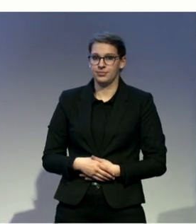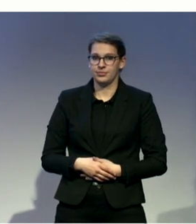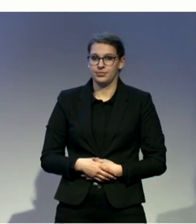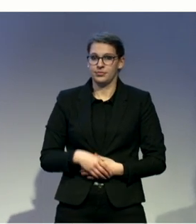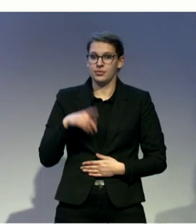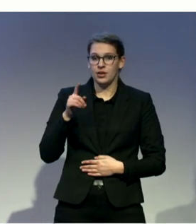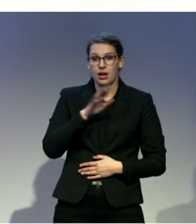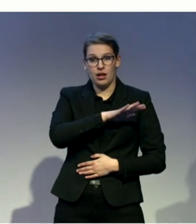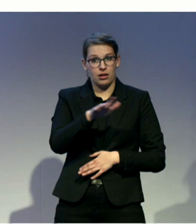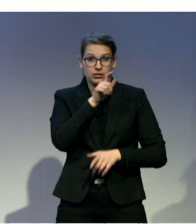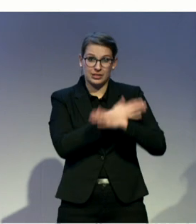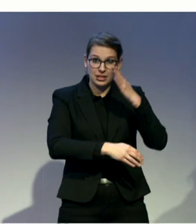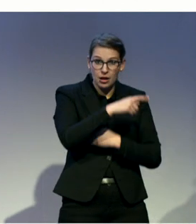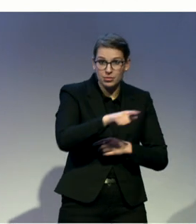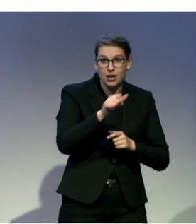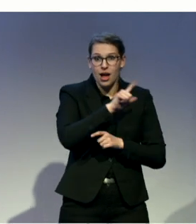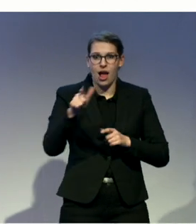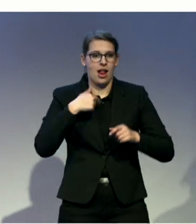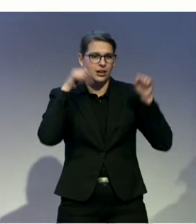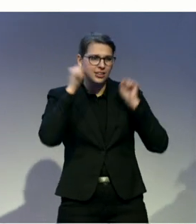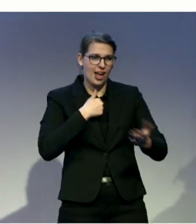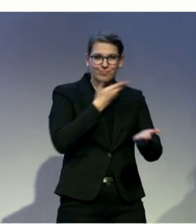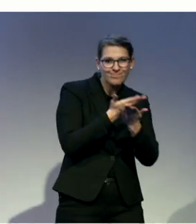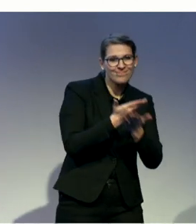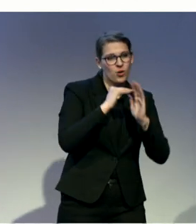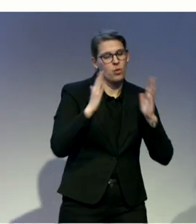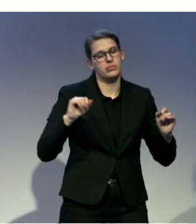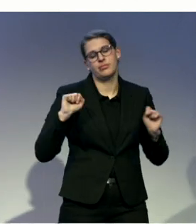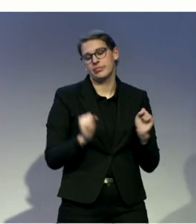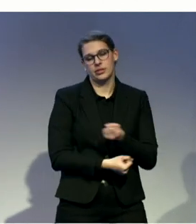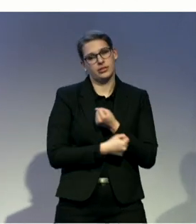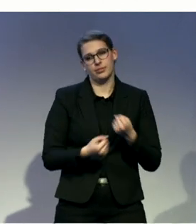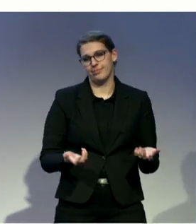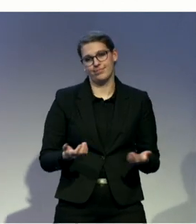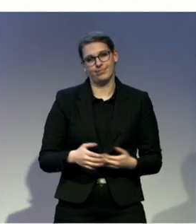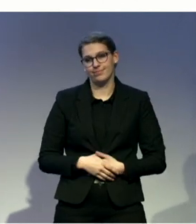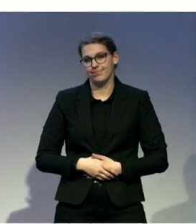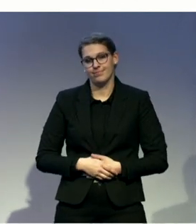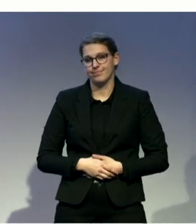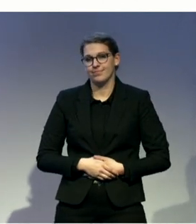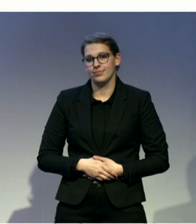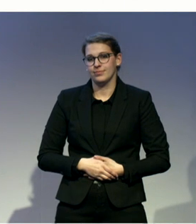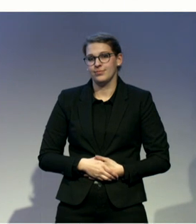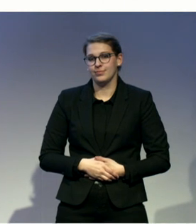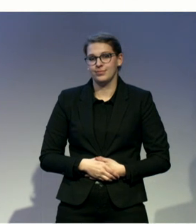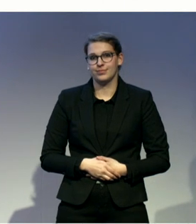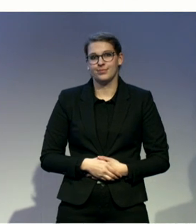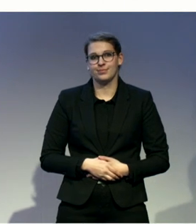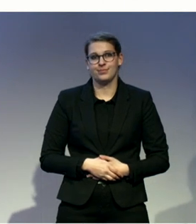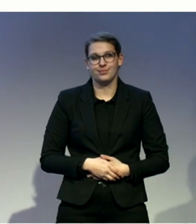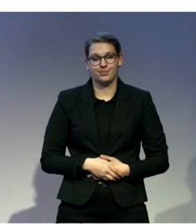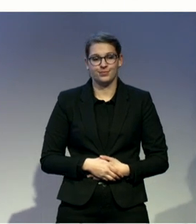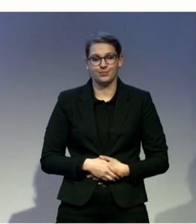Və bu əsas problemlərdən biridir. And these are the